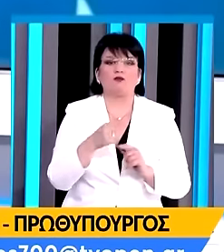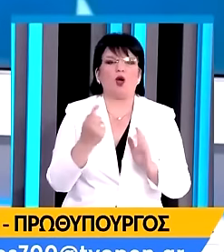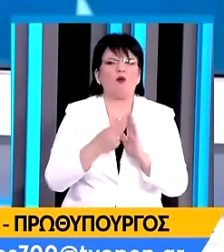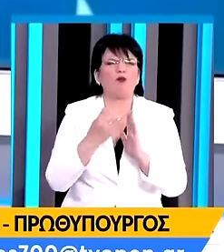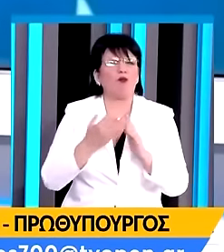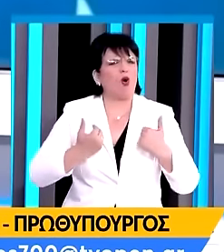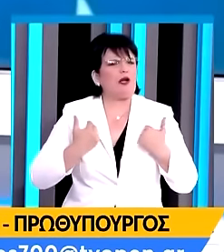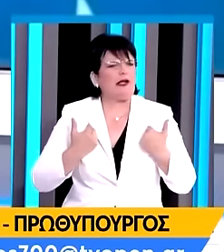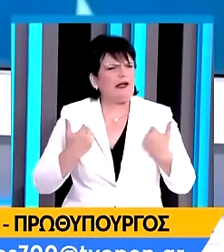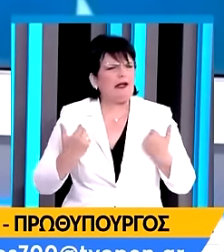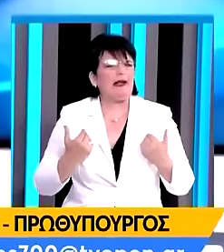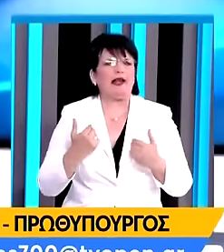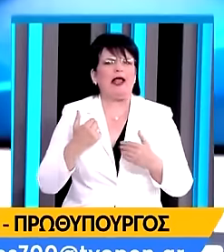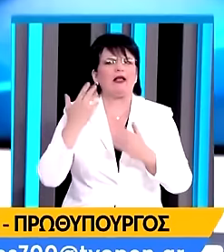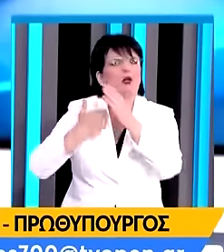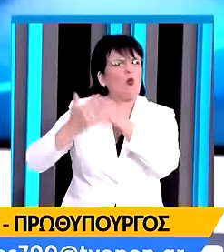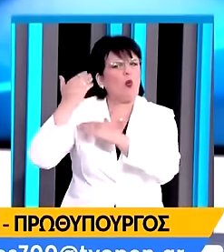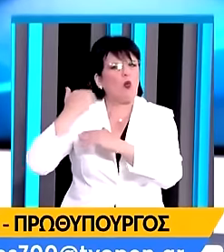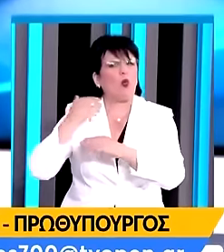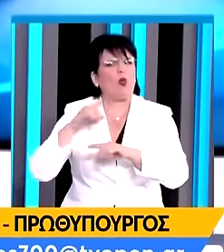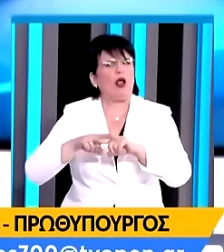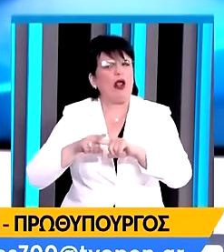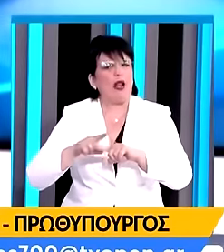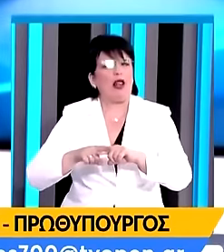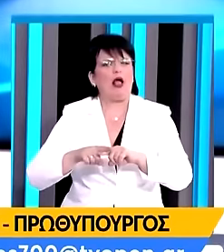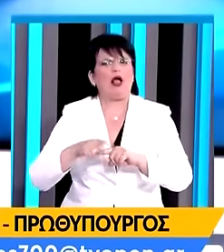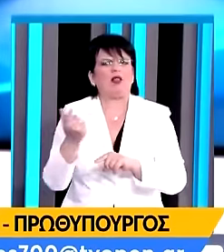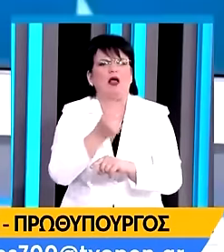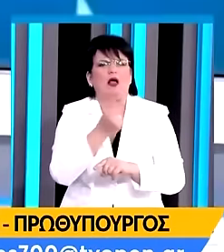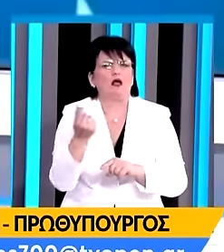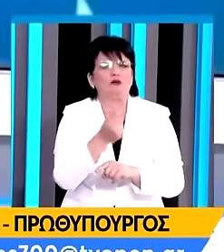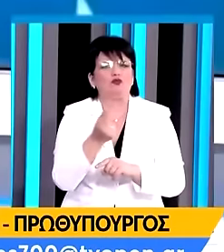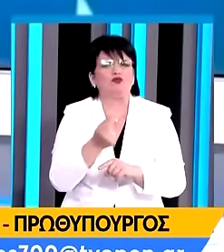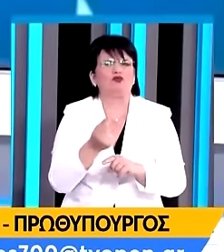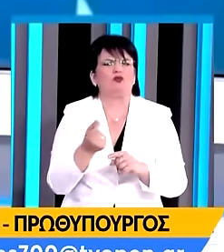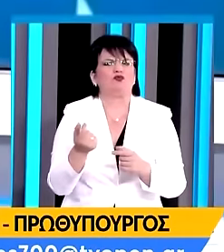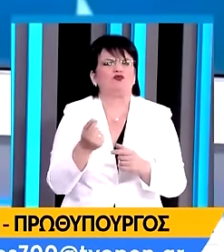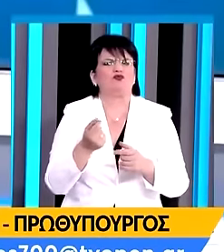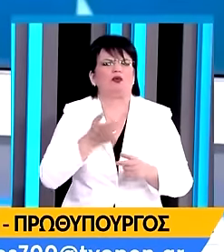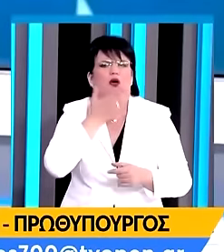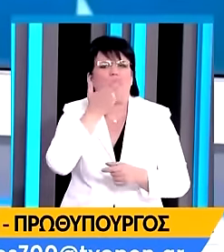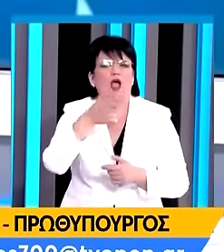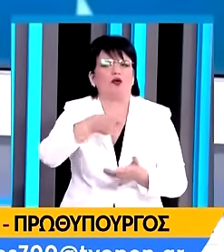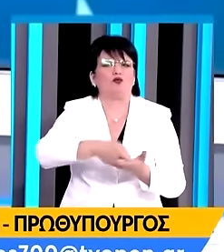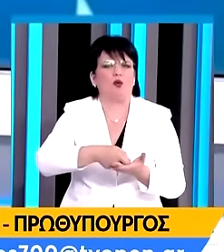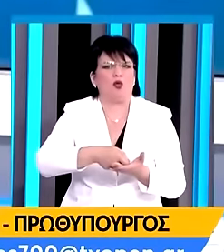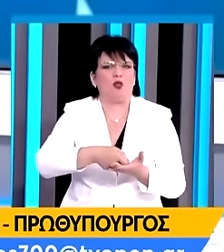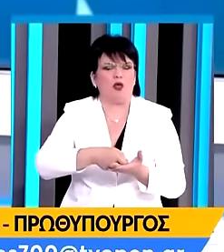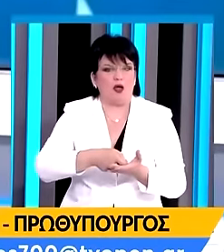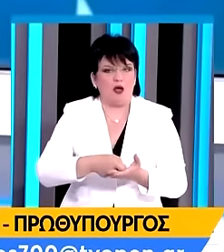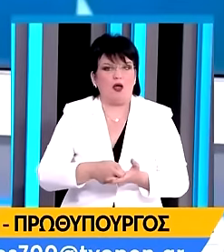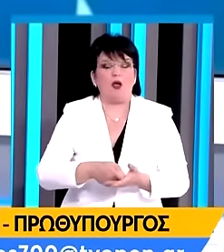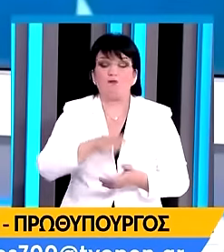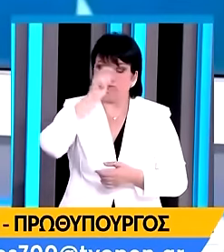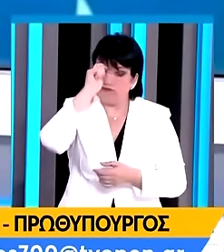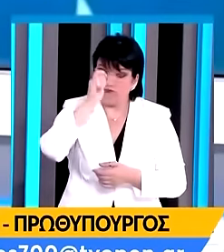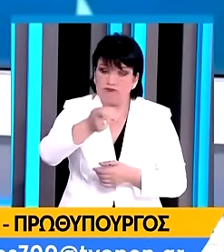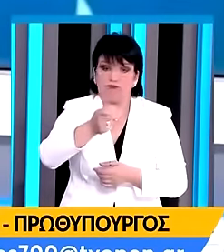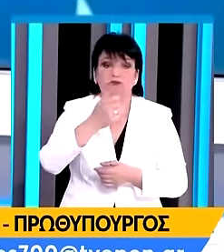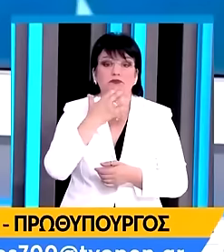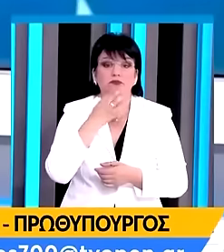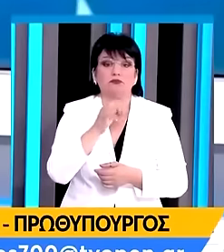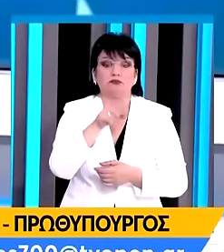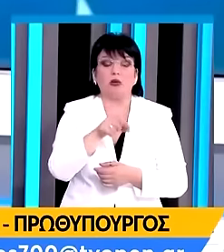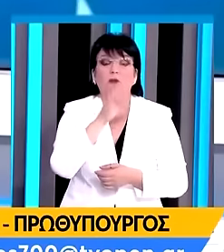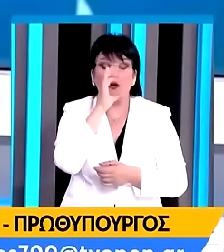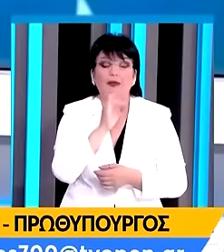νέα παιδιά. Όχι, και γίνεται και χρόνια στην Ελλάδα. Γίνεται στην Ελλάδα και είναι κάτι το οποίο πρέπει να το αναγνωρίσουμε ότι είναι